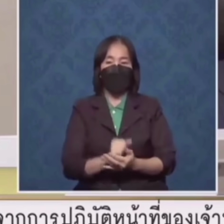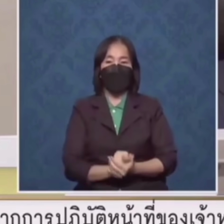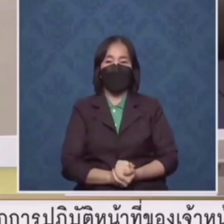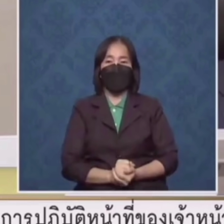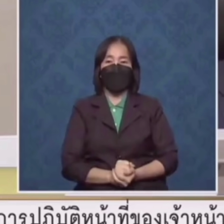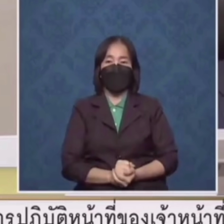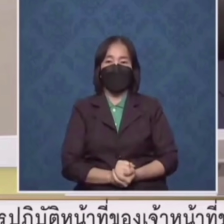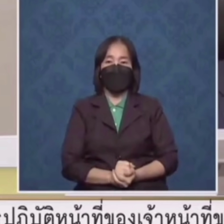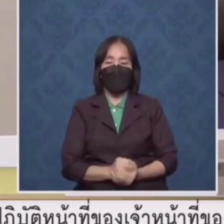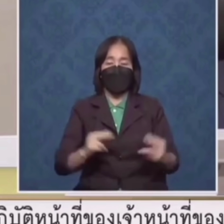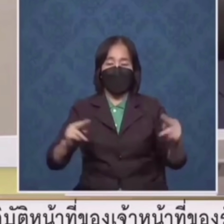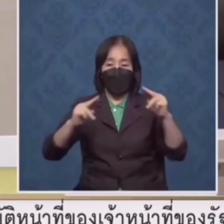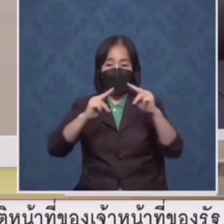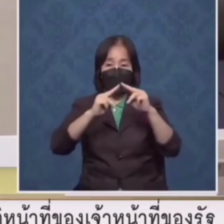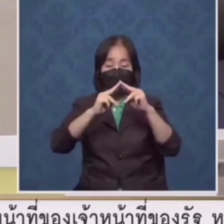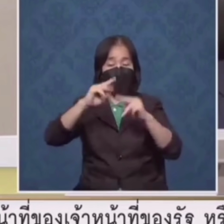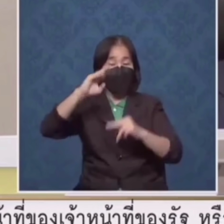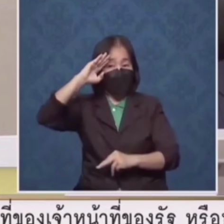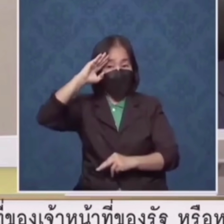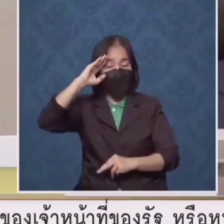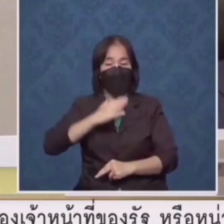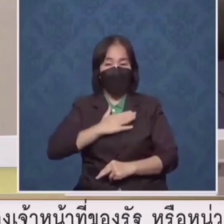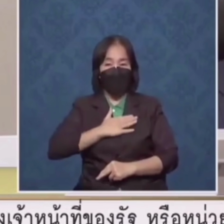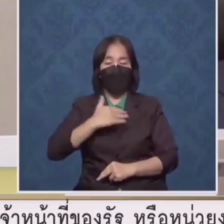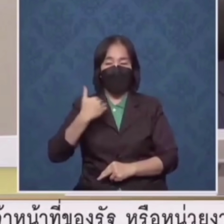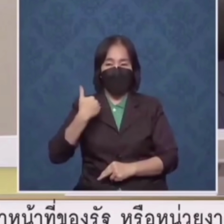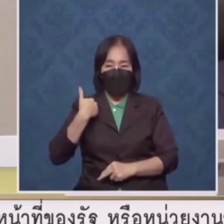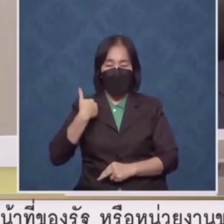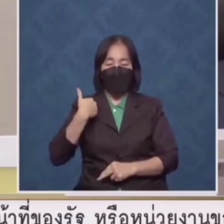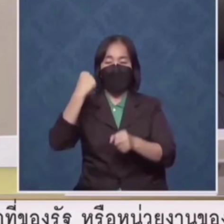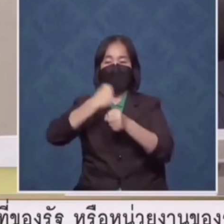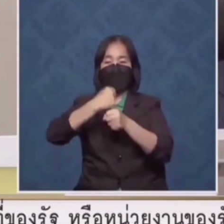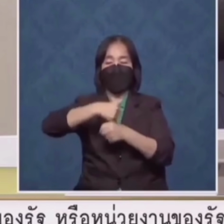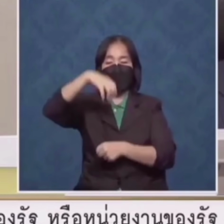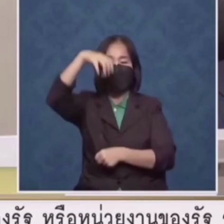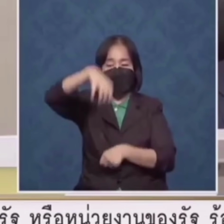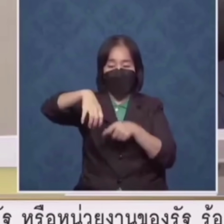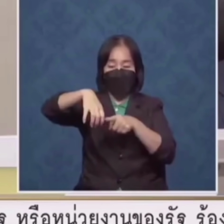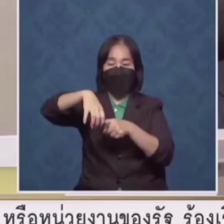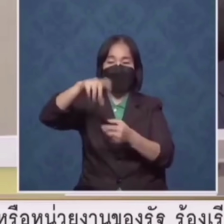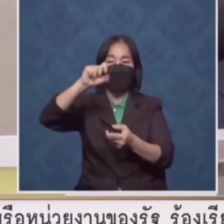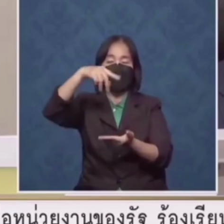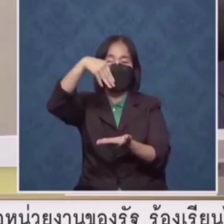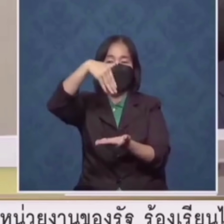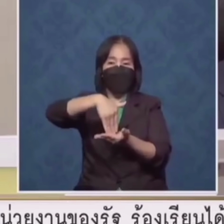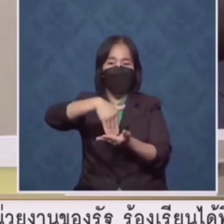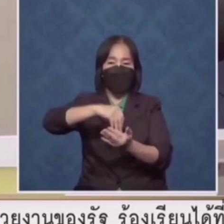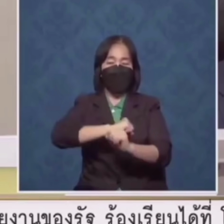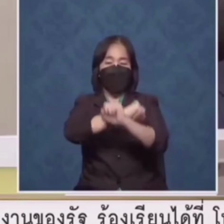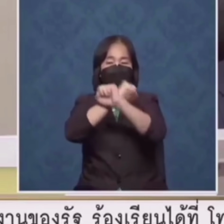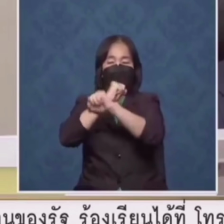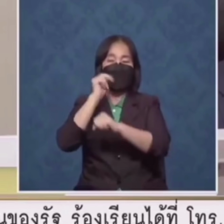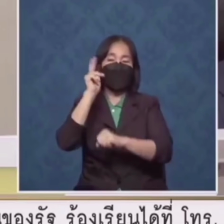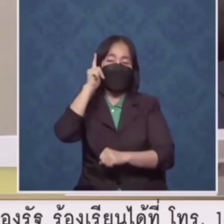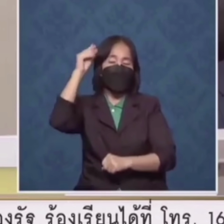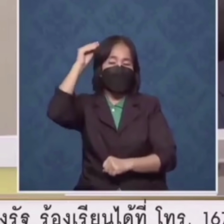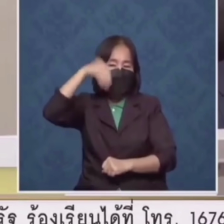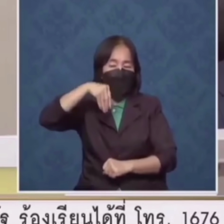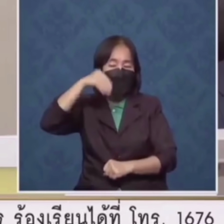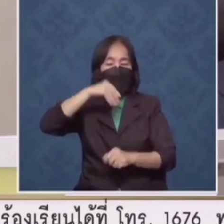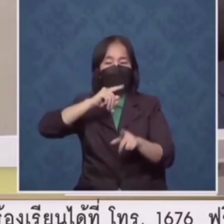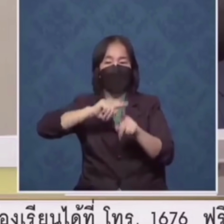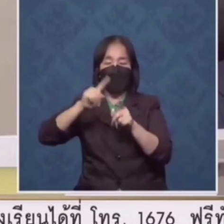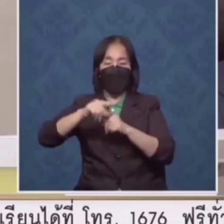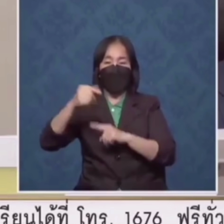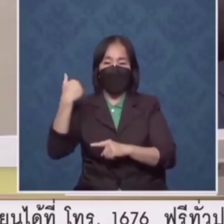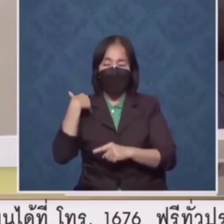ของกระทรวงกลาโหมนั้นปัจจุบันก็ได้มีการจัดตั้งศูนย์ต่อต้านข่าวปลอมกระทรวงกลาโหมนะครับเป็นหน่วยที่ประสานงานใน